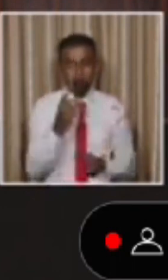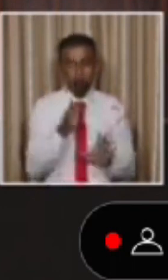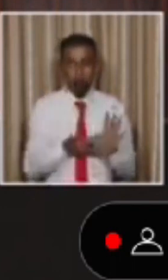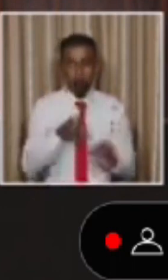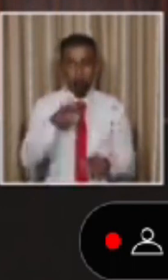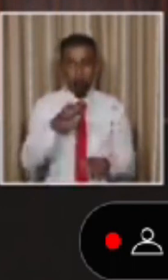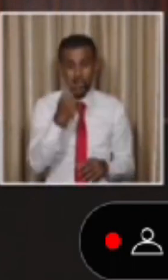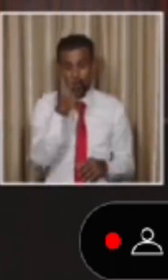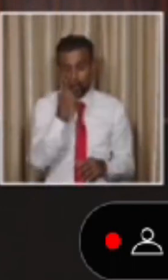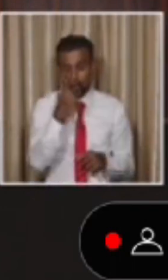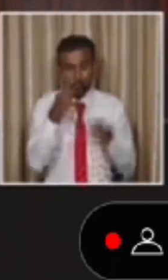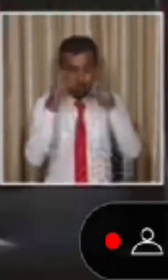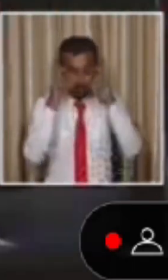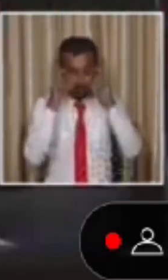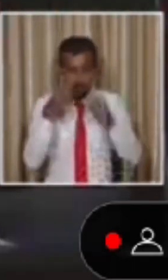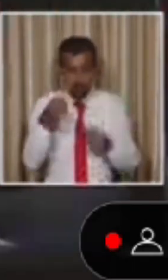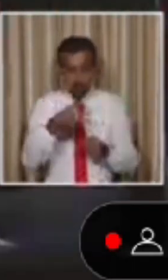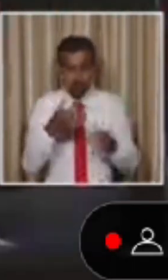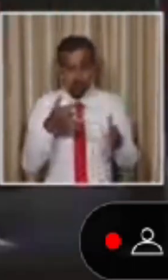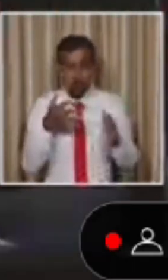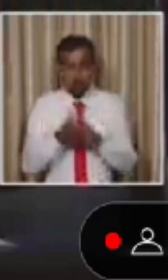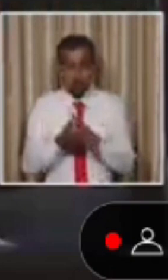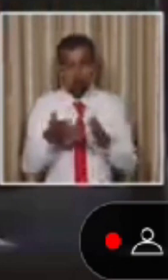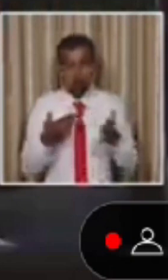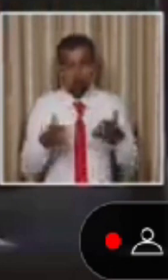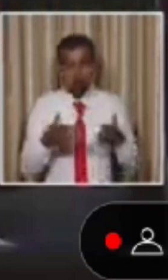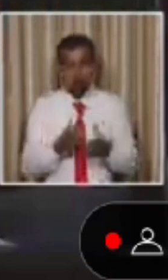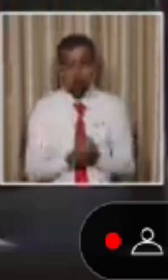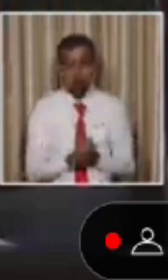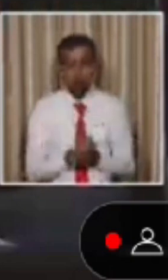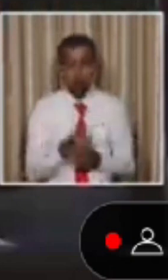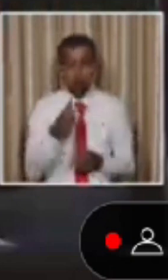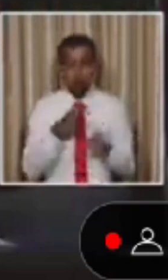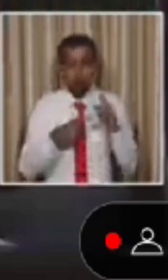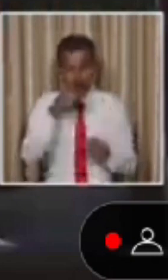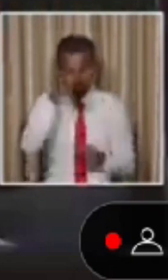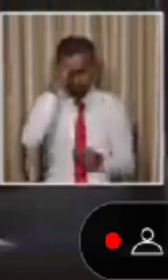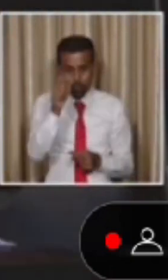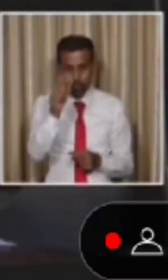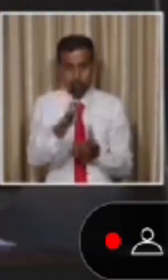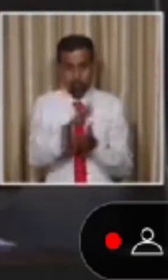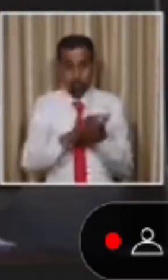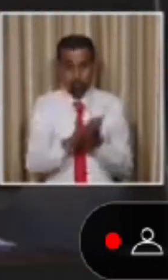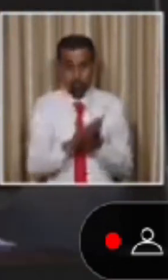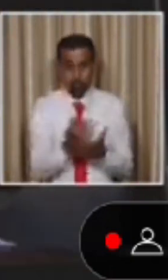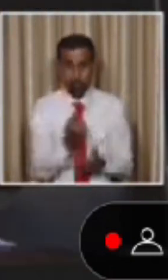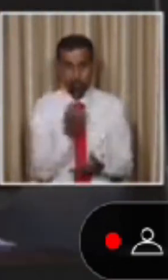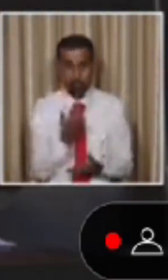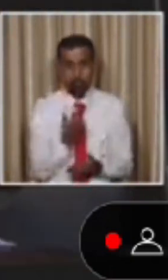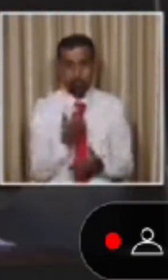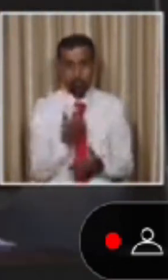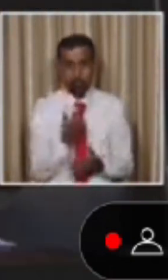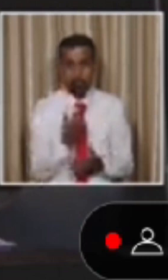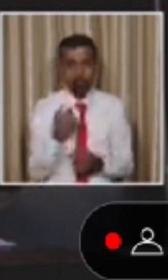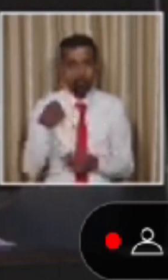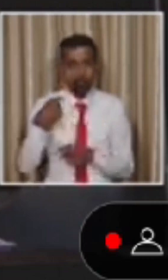දෙකක් පාවිච්චි කරන්න දෙන්නේ පොඩි වංගේ පොඩ්ඩක් එහෙම වුණා. මේ ගරු නියෝජ්‍ය කතානායකතුමනි මෙතුමාගේ පැහැදිලි කිරීම හරි. දැන් මෙතන තියෙන්නේ